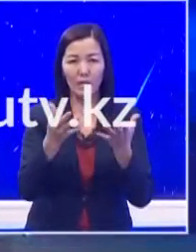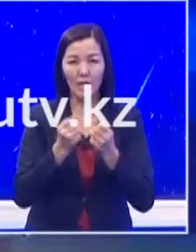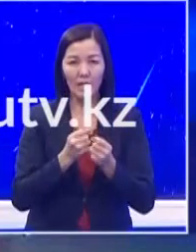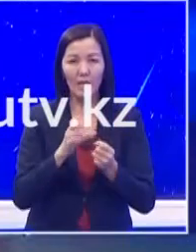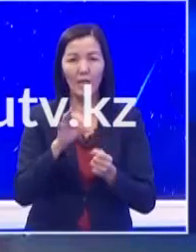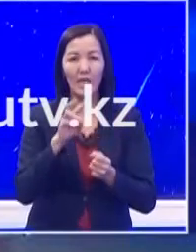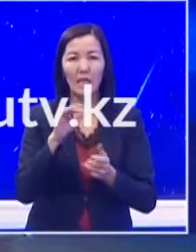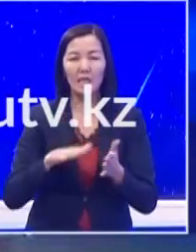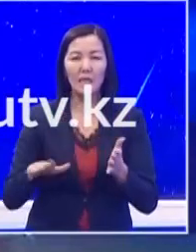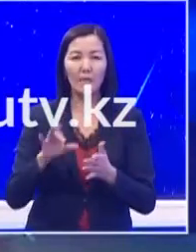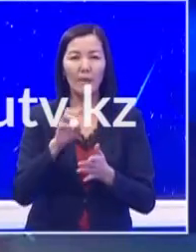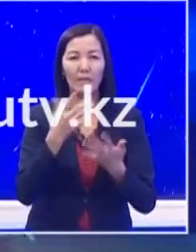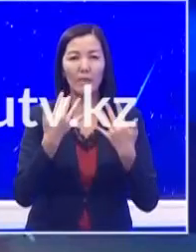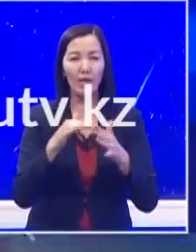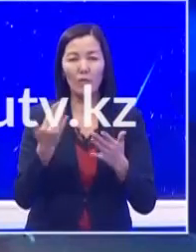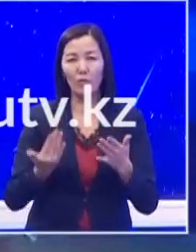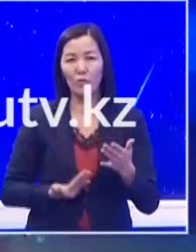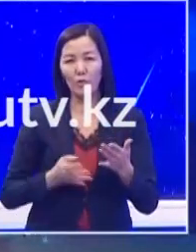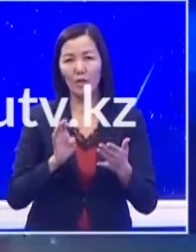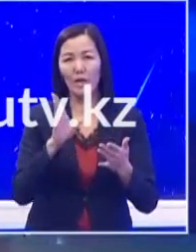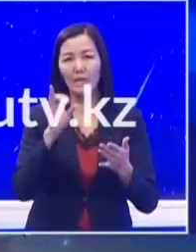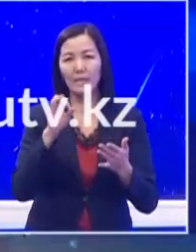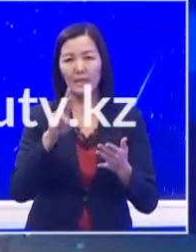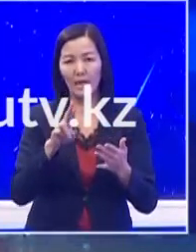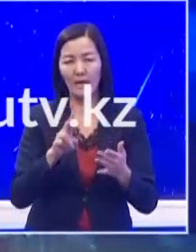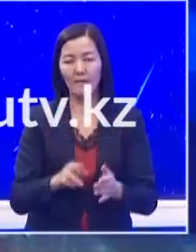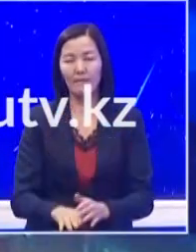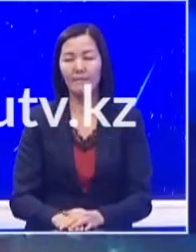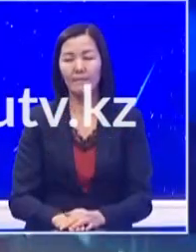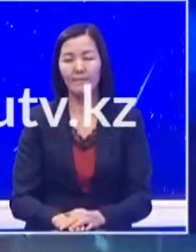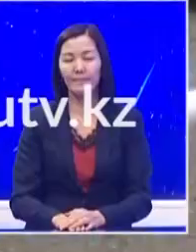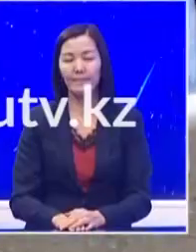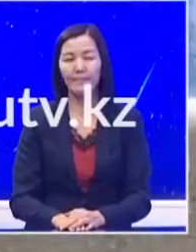болғанның бірі Ескелді ауданы Бақытбай ауылының тұрғыны Әсия Мұқиятқызы.